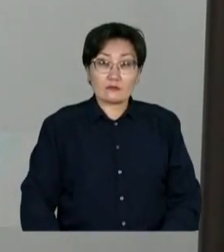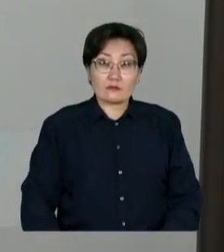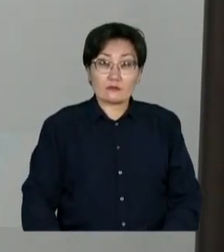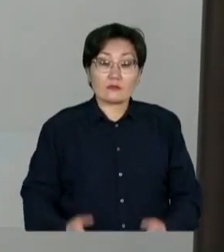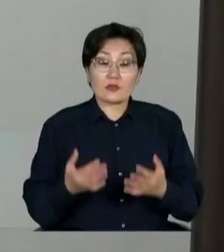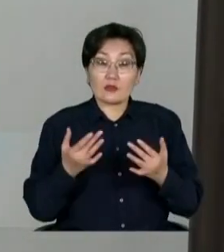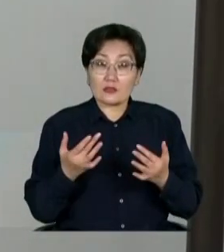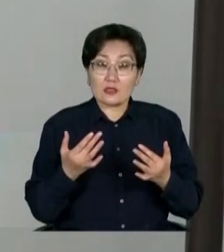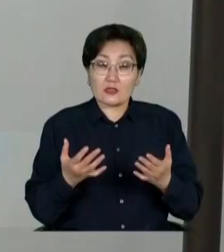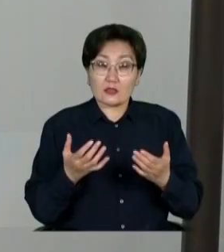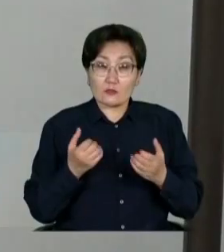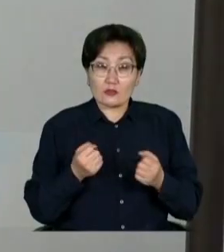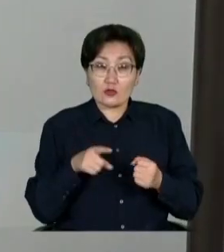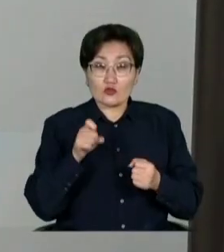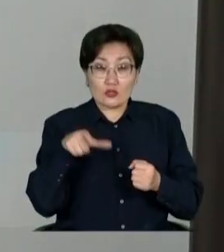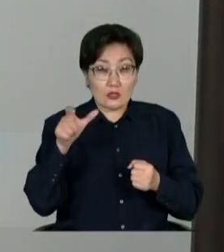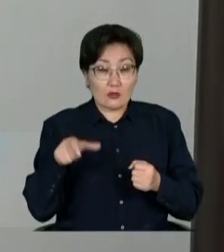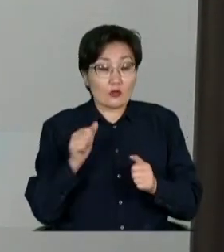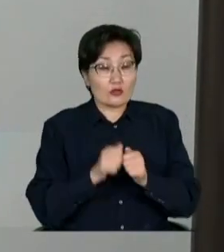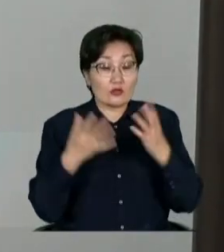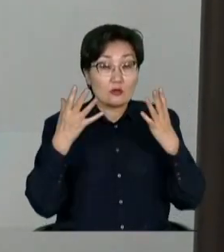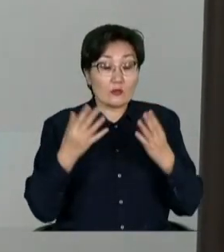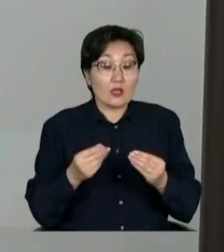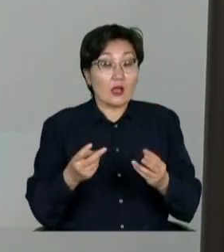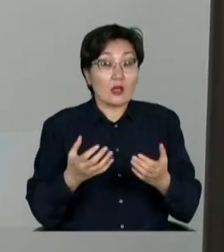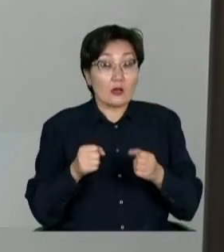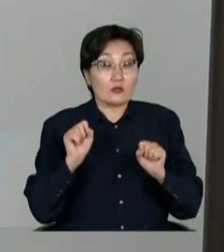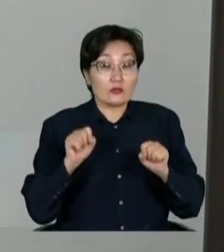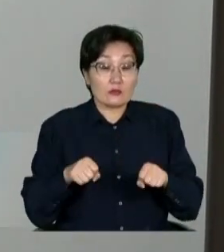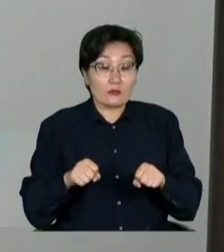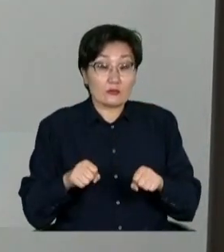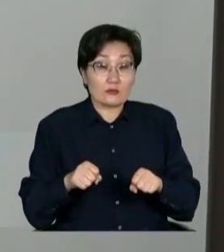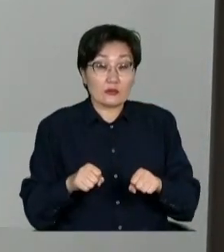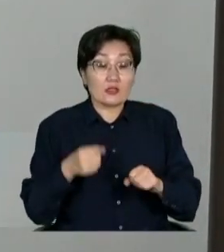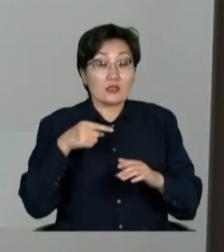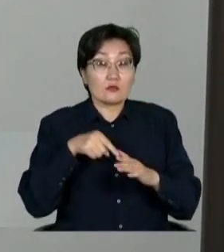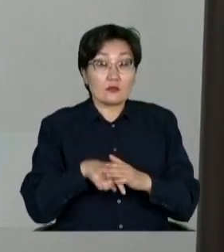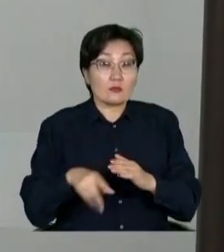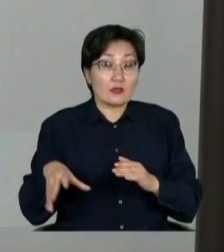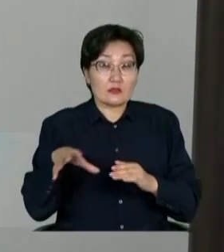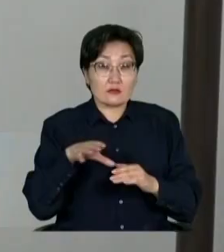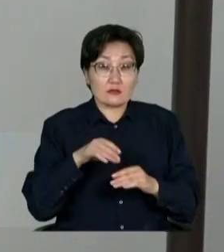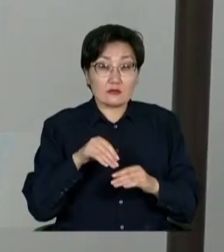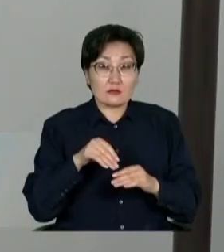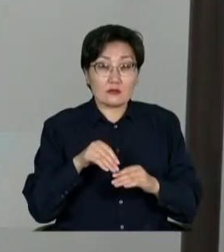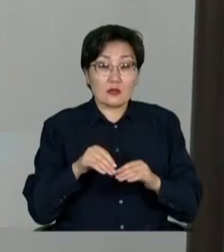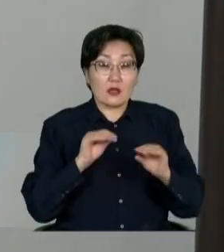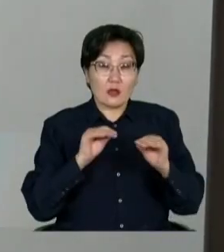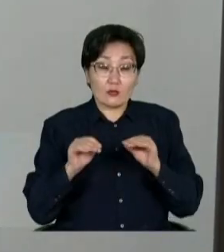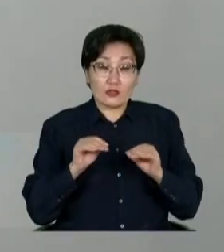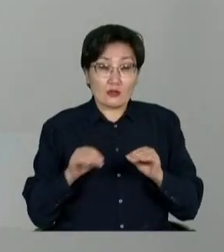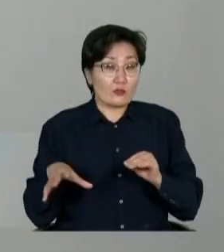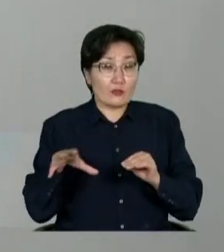қаншадан қабылданған, просто 100 адам күн сайын болғаннан кейін, былай қарағанда ішіндегісі бәрі оборудованиесі